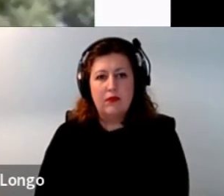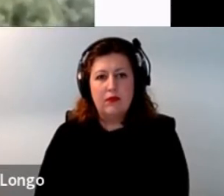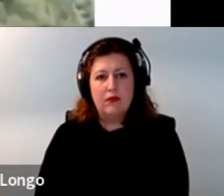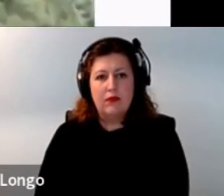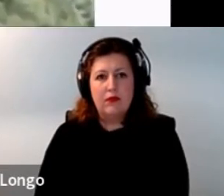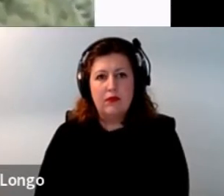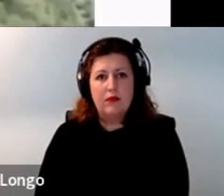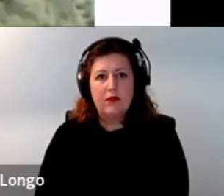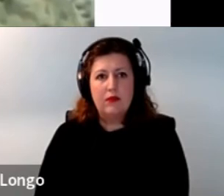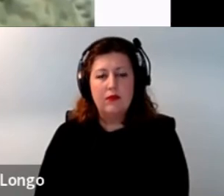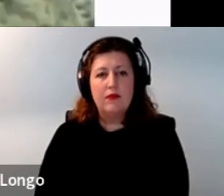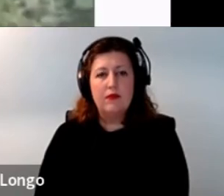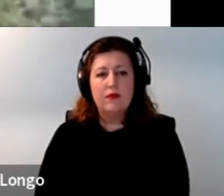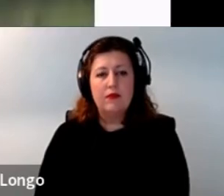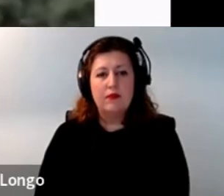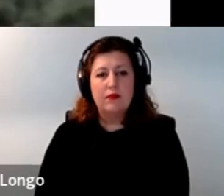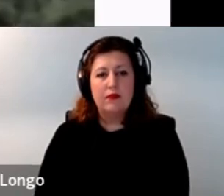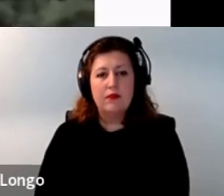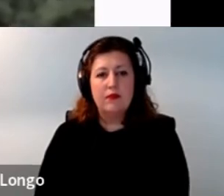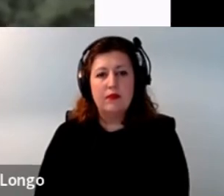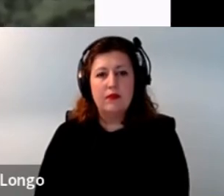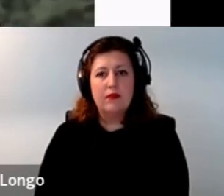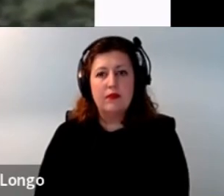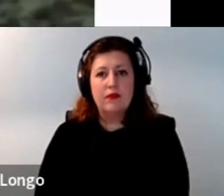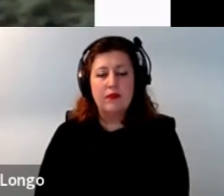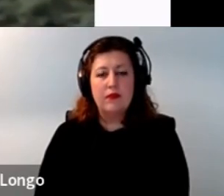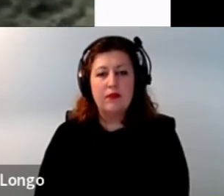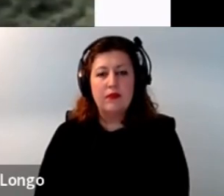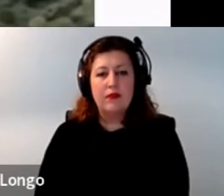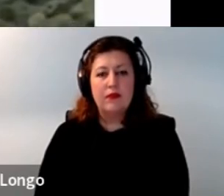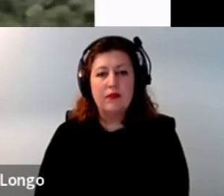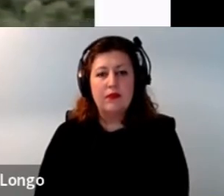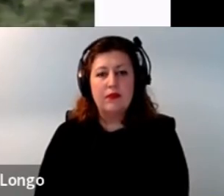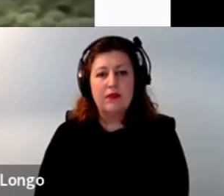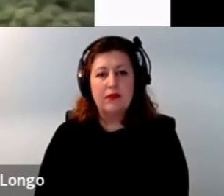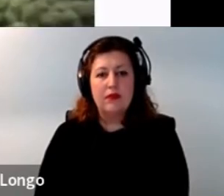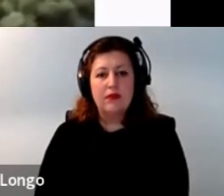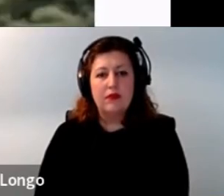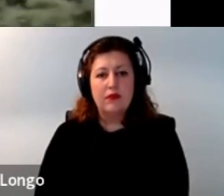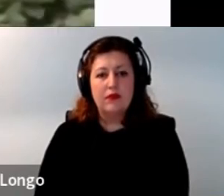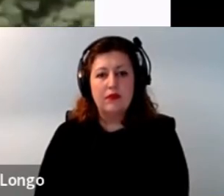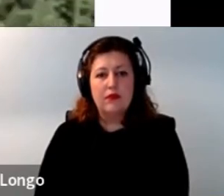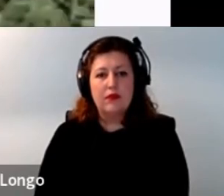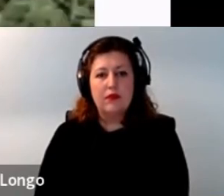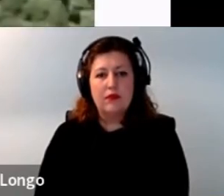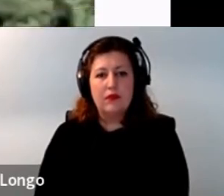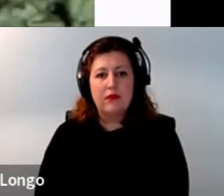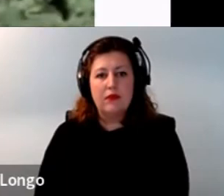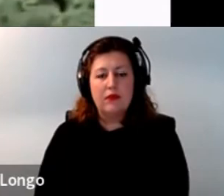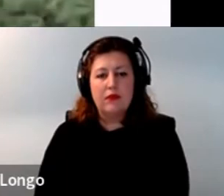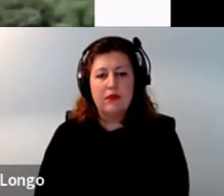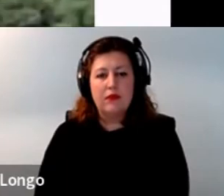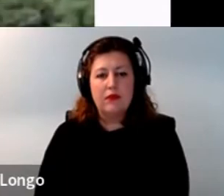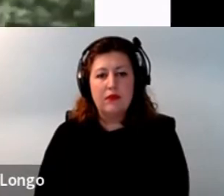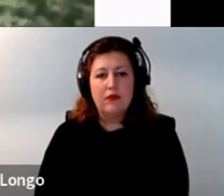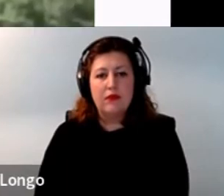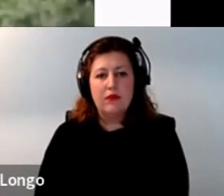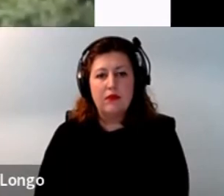miglia a sud-est della capitale di Bogotà si spostano usando dei cavi d'acciaio che collegano un lato della valle